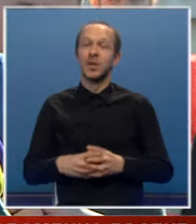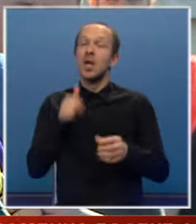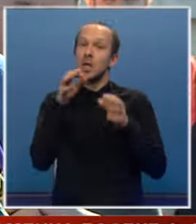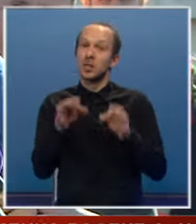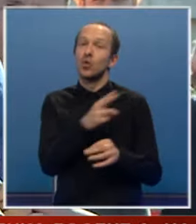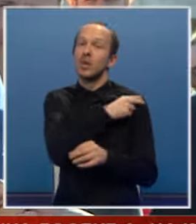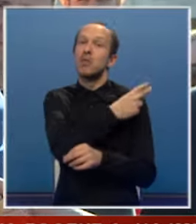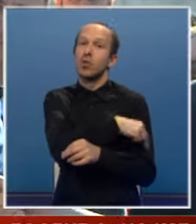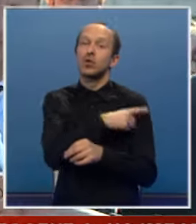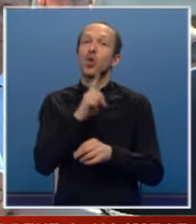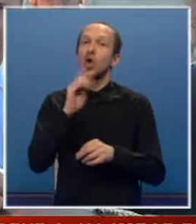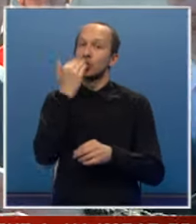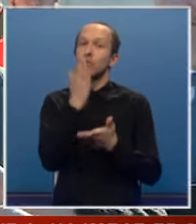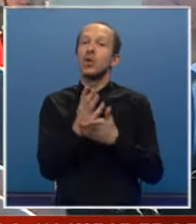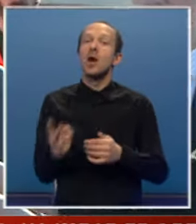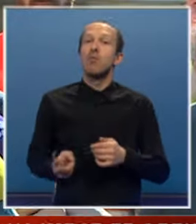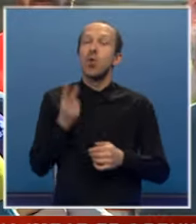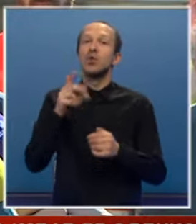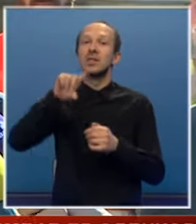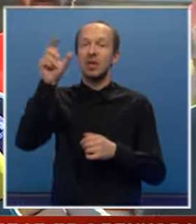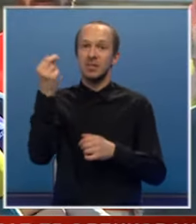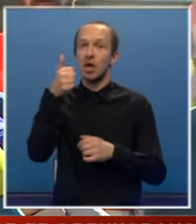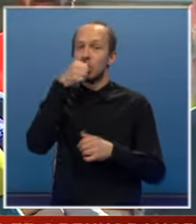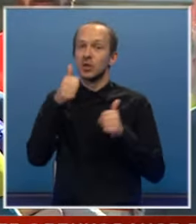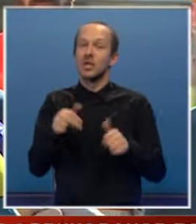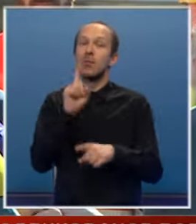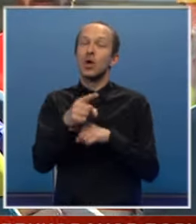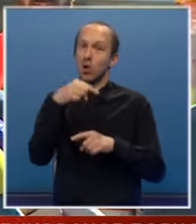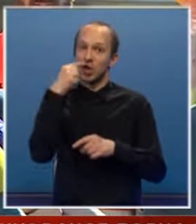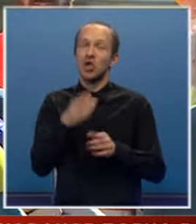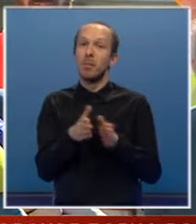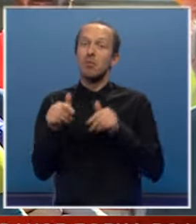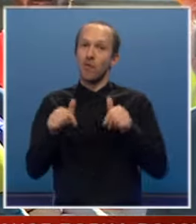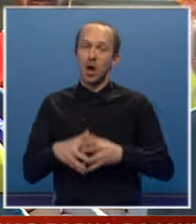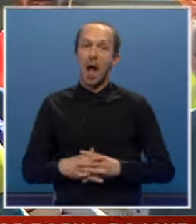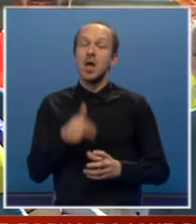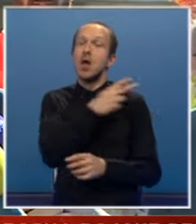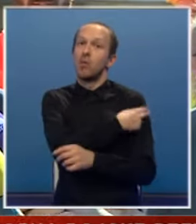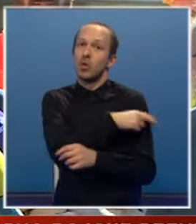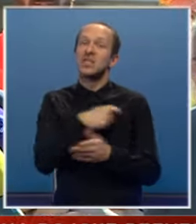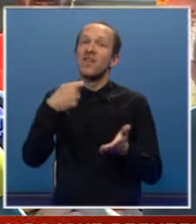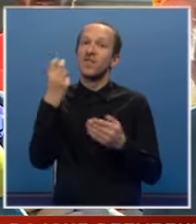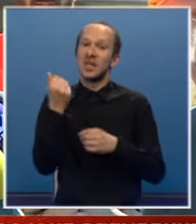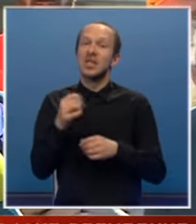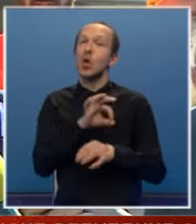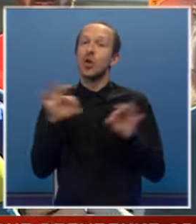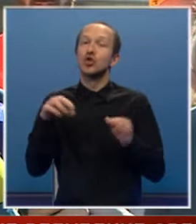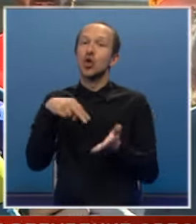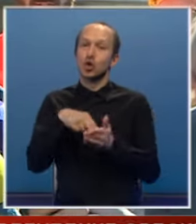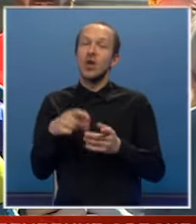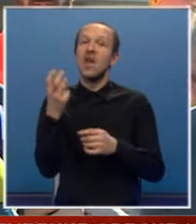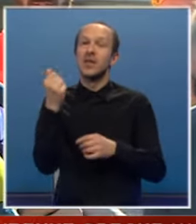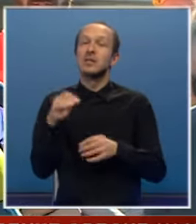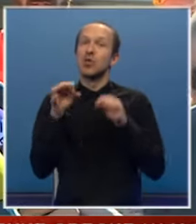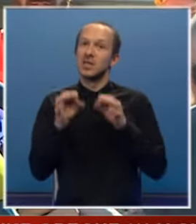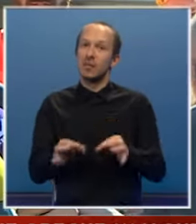sigurno imati bolnicu koja će da bude na ponos Republike Srpske. Ono što samo moram istaći mimo ovoga je da bolnica finansijski odlično stoji. Finansijski